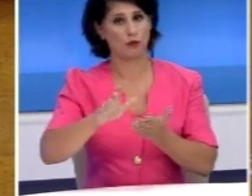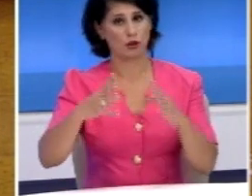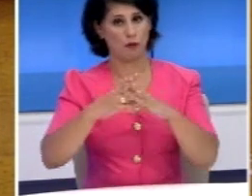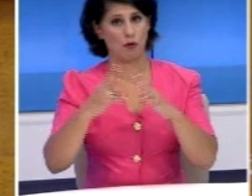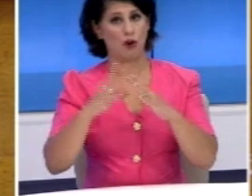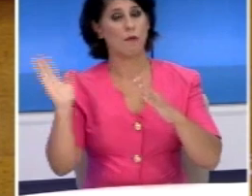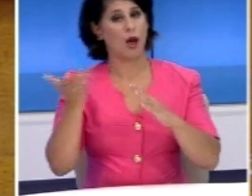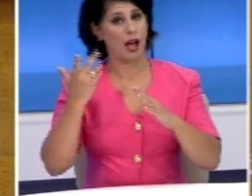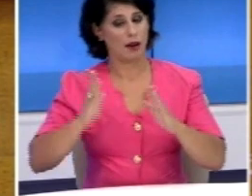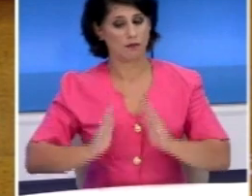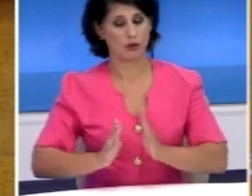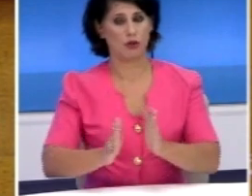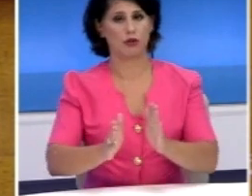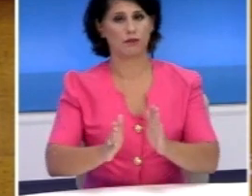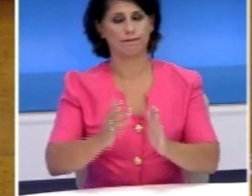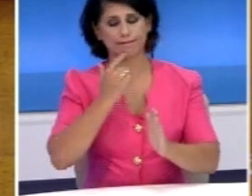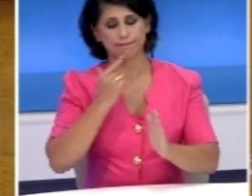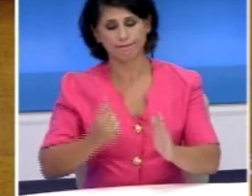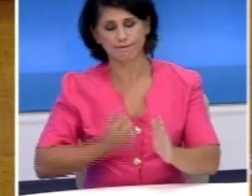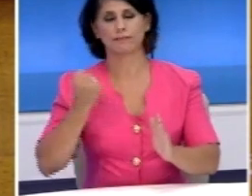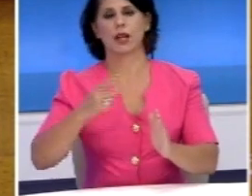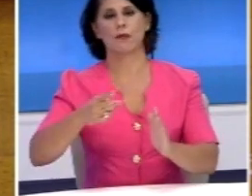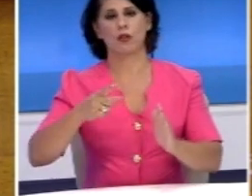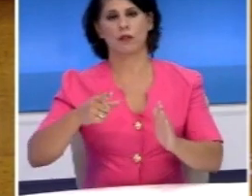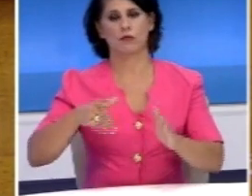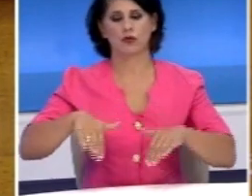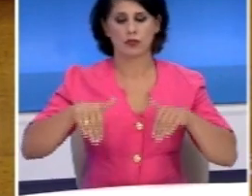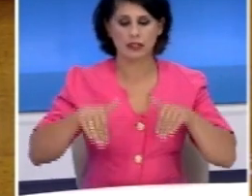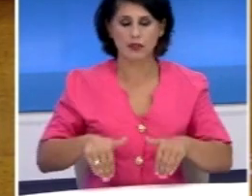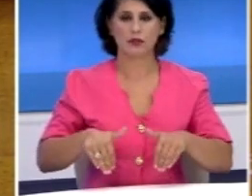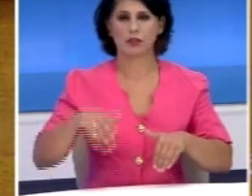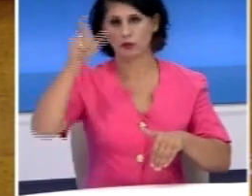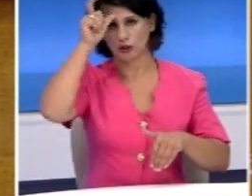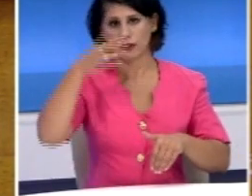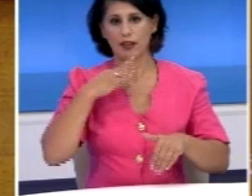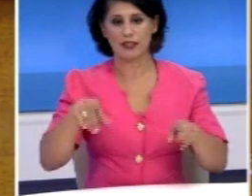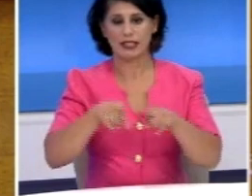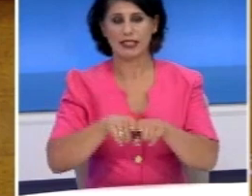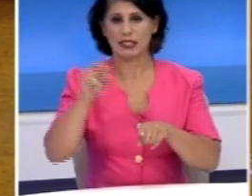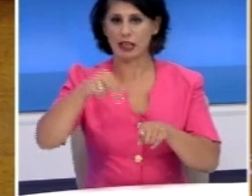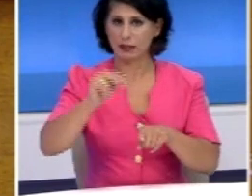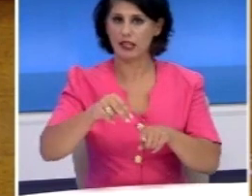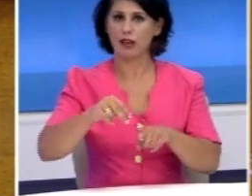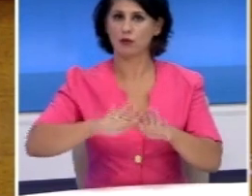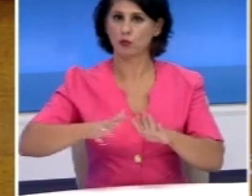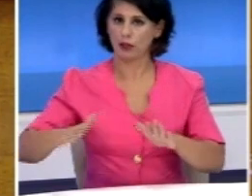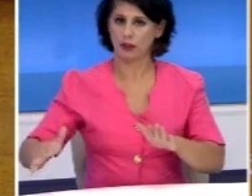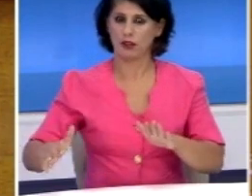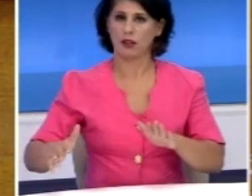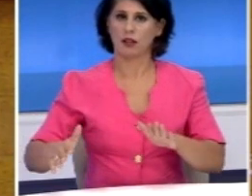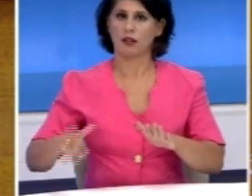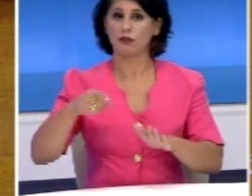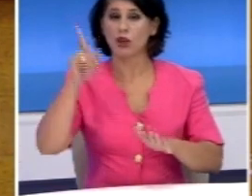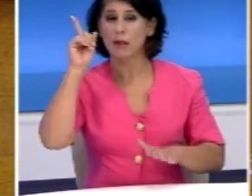εάν προχωρήσουμε σε ένα επώδυνο συμβιβασμό με την Τουρκία, δηλαδή τη συνεκμετάλλευση του Αιγαίου και των οικοπαίδων της Κύπρου, είναι